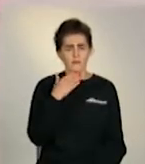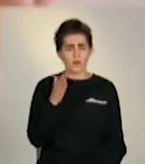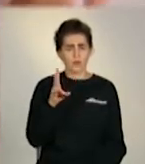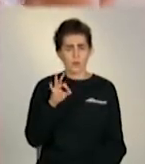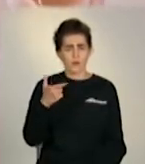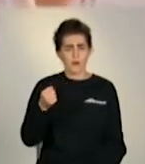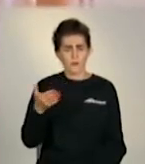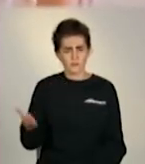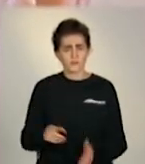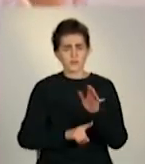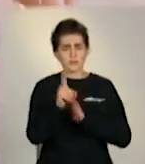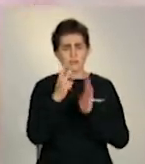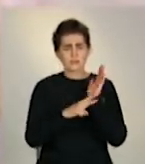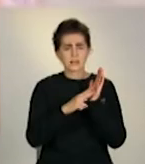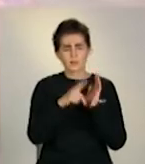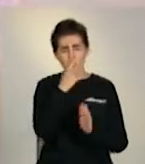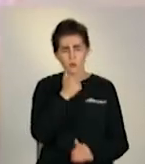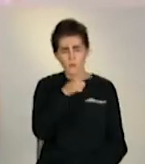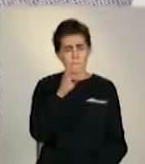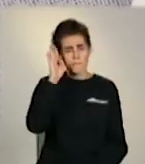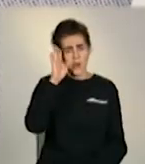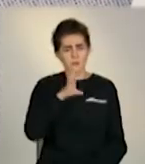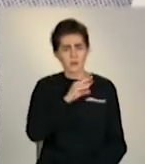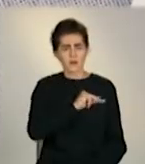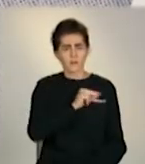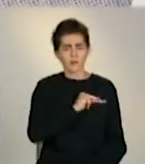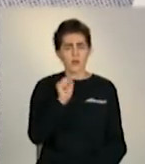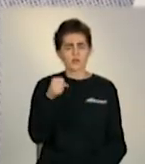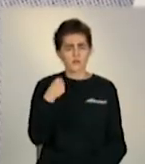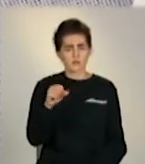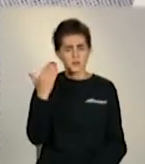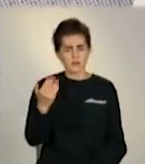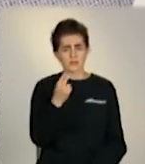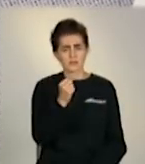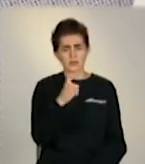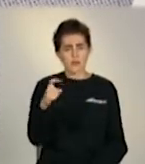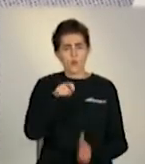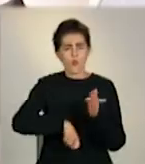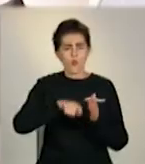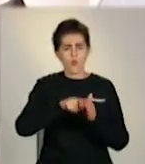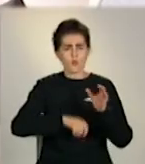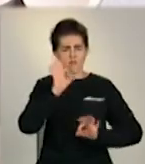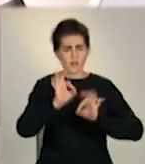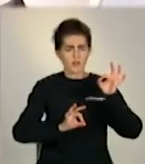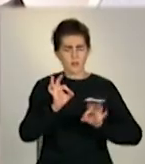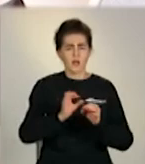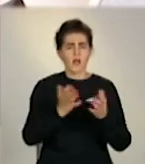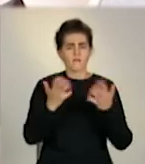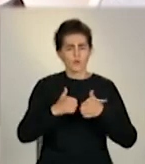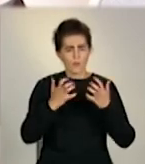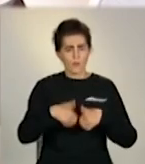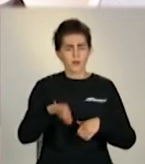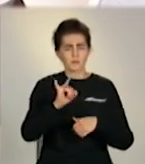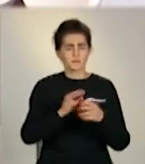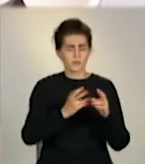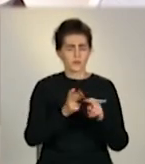На початку 80-х років пан Василь працював на «Азовсталі» у цеху контрольно-вимірювальних приладів та автоматики. Із